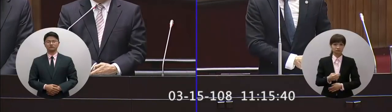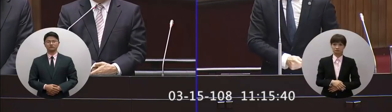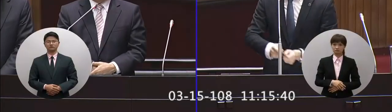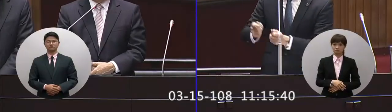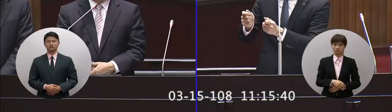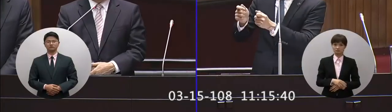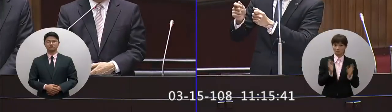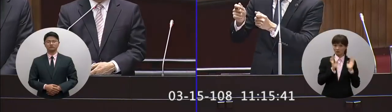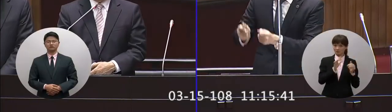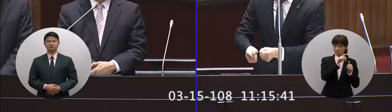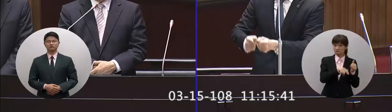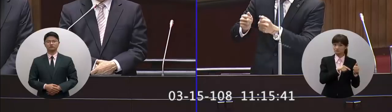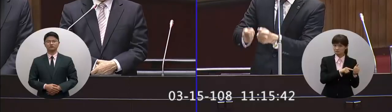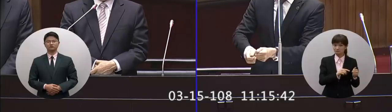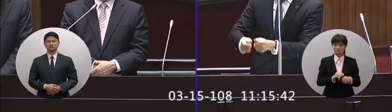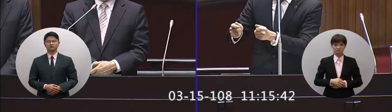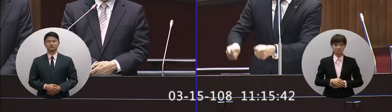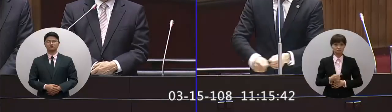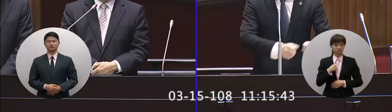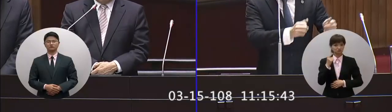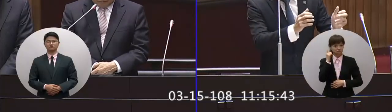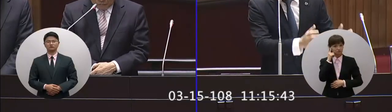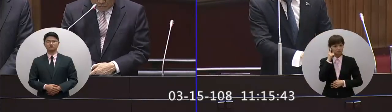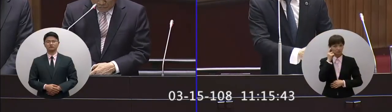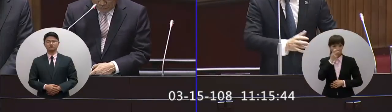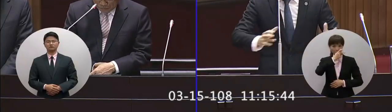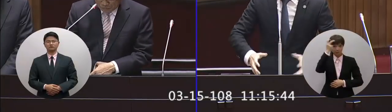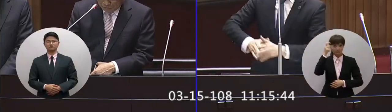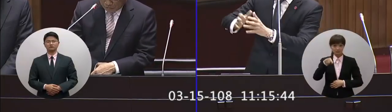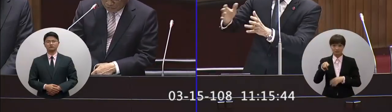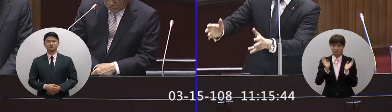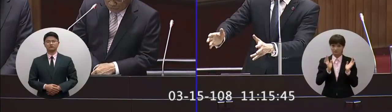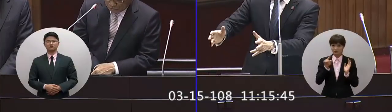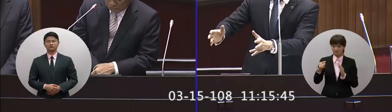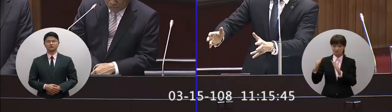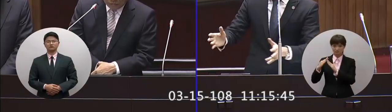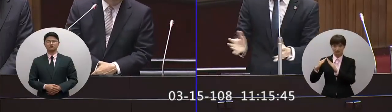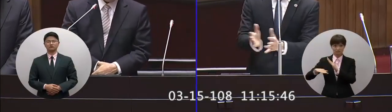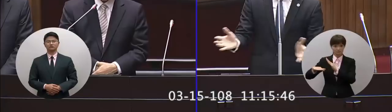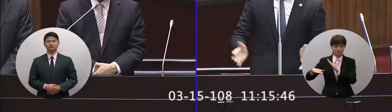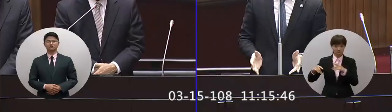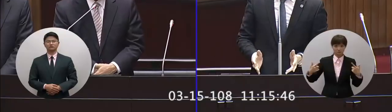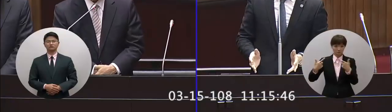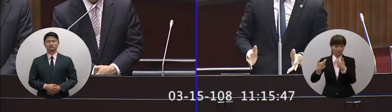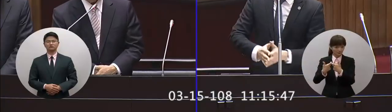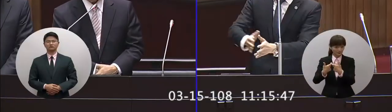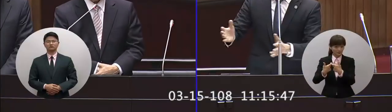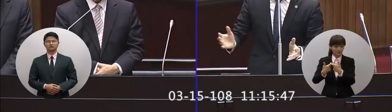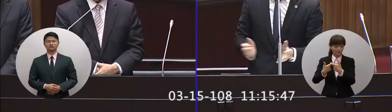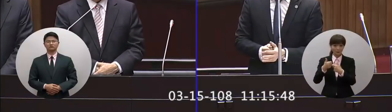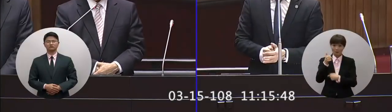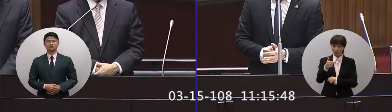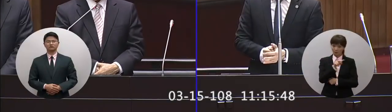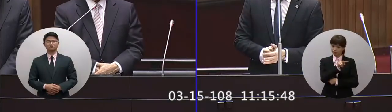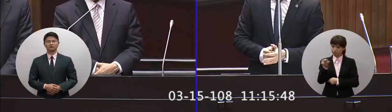看。有的时阵，咱啊真正讲评估到上尾啊，发现讲这个囡仔甲这个家庭就足下的啦。看